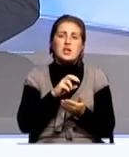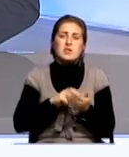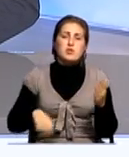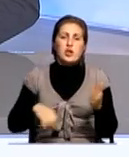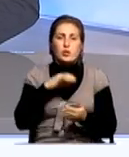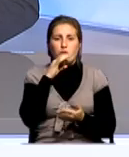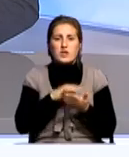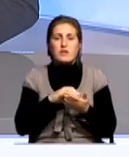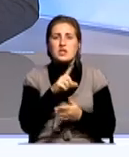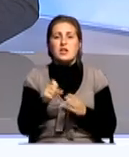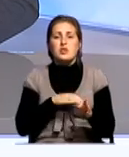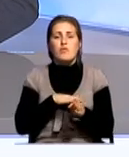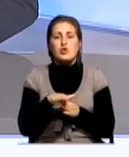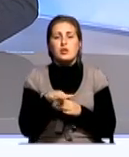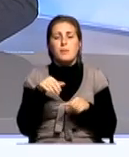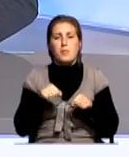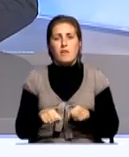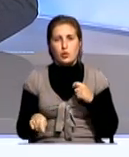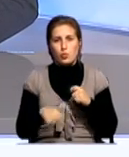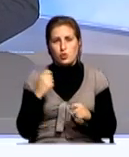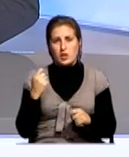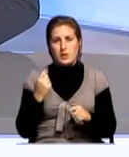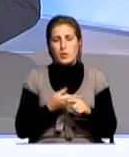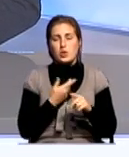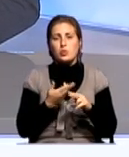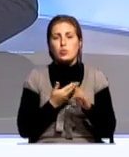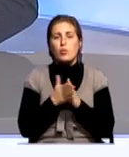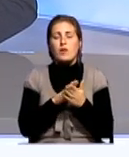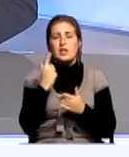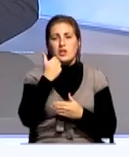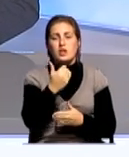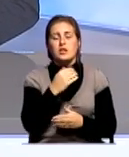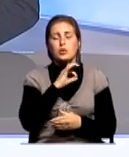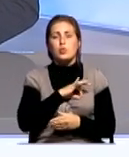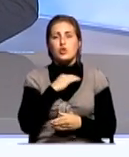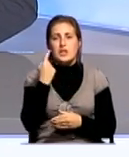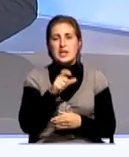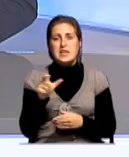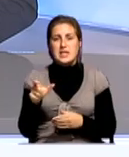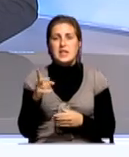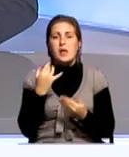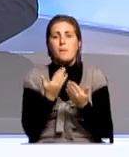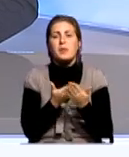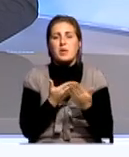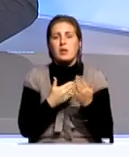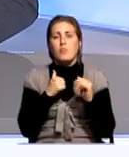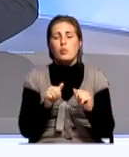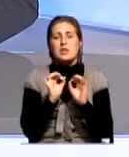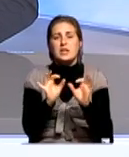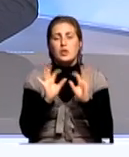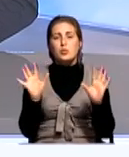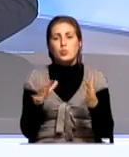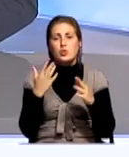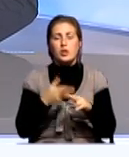ответственно нные правонарушения безусловно это в первую очередь касается юридических лиц Ну для примера я ва могу привести вот